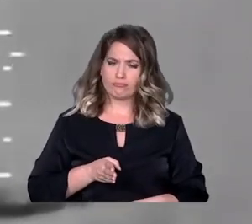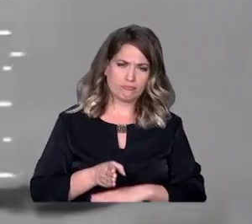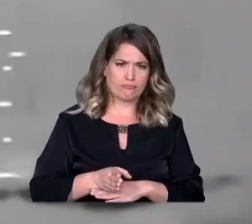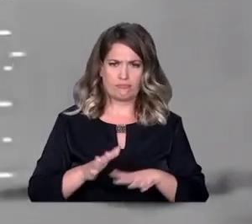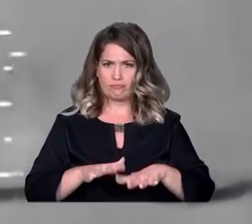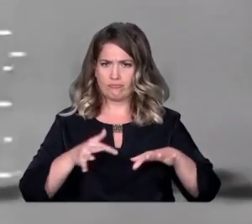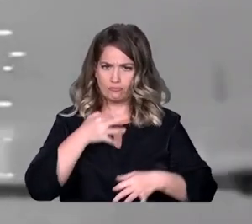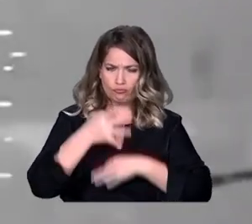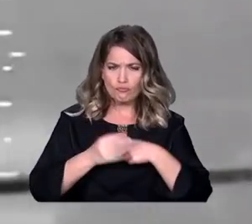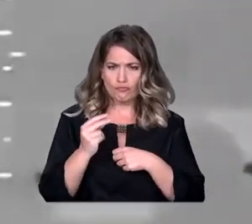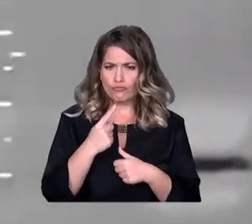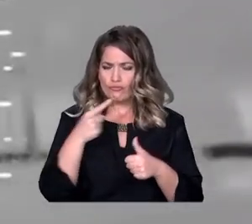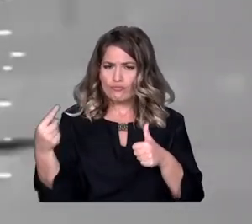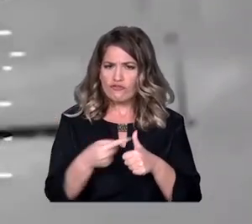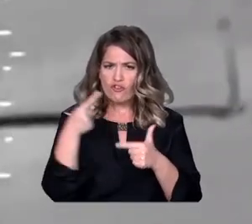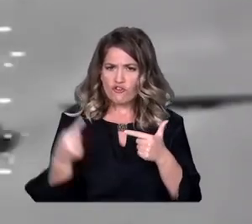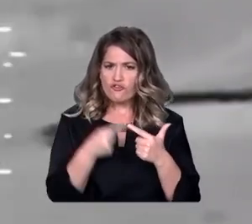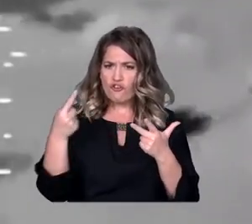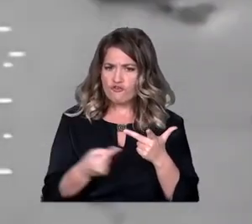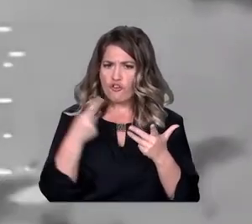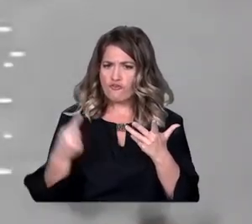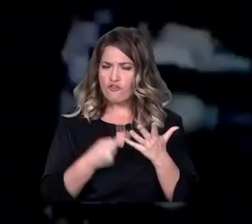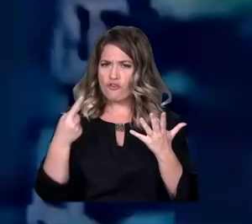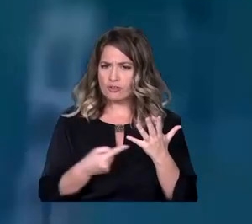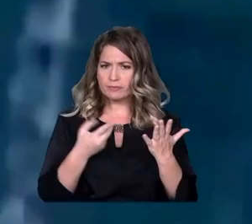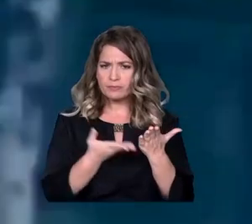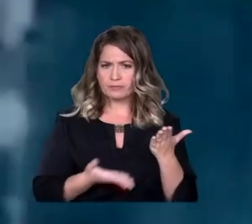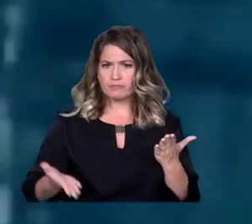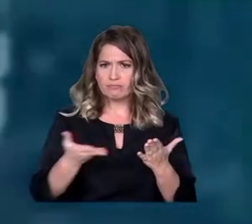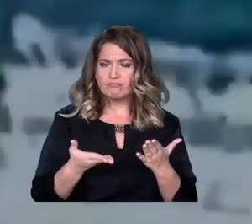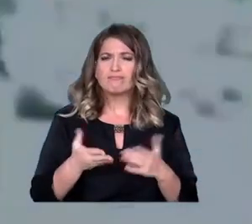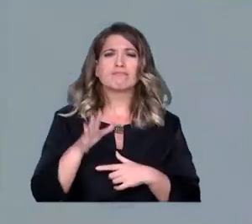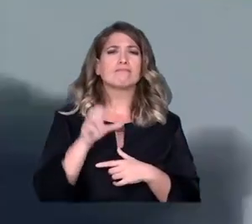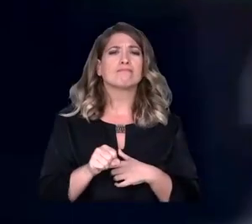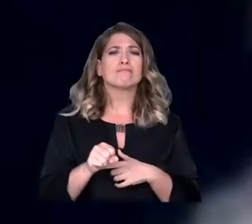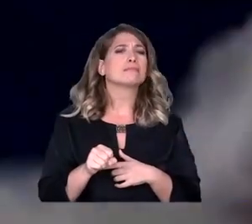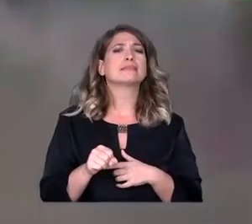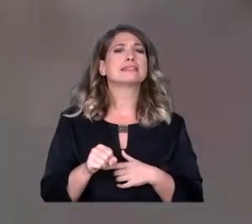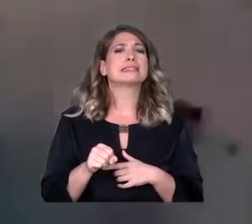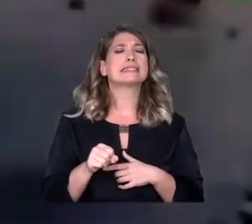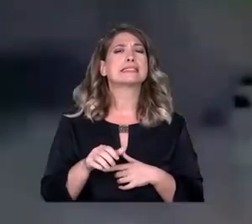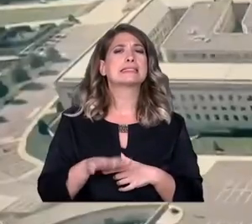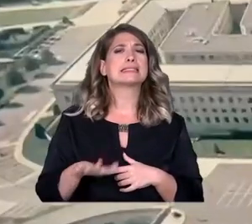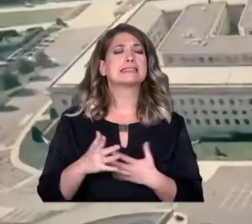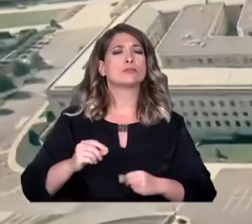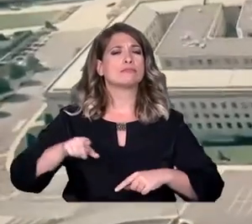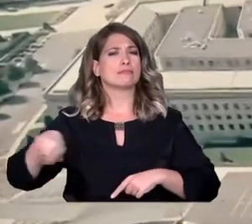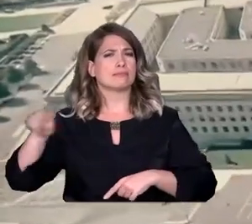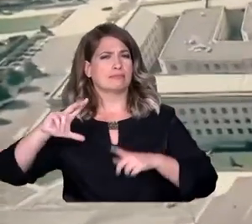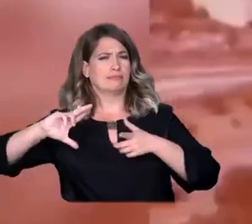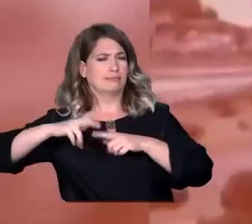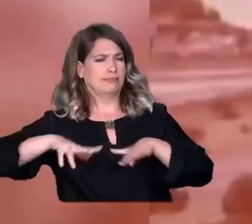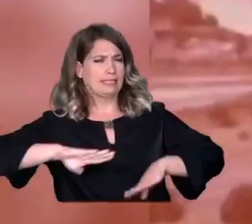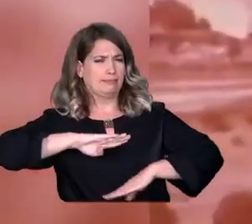φτάνουν επιτάχυνση βαρύτητας άνω των 3.000 G's και έχουν εντοπιστεί πάνω από στρατιωτικές και ενεργειακές βάσεις των